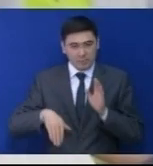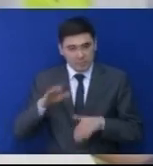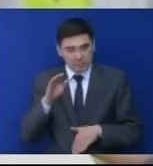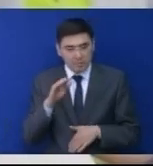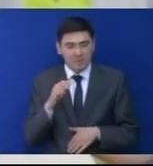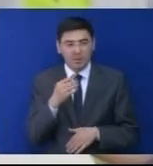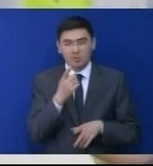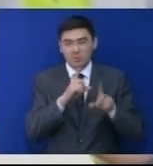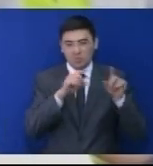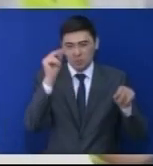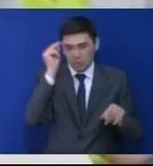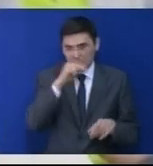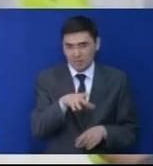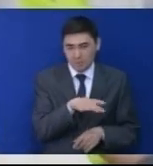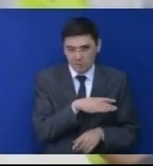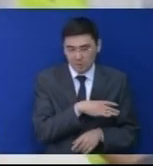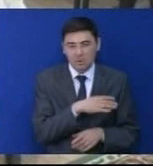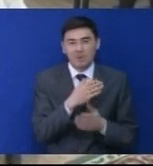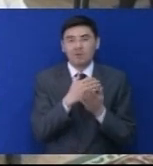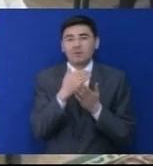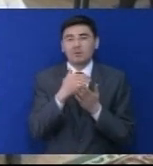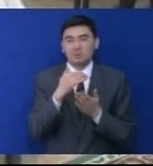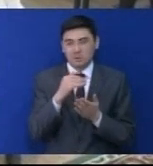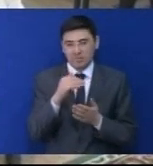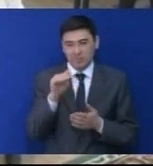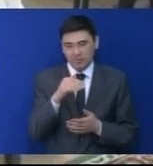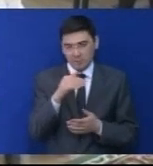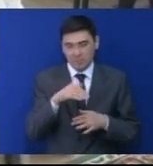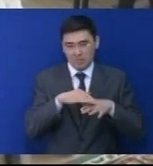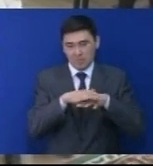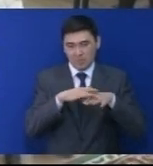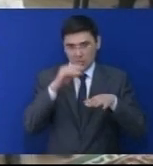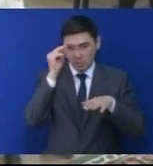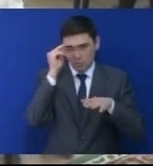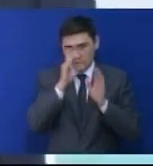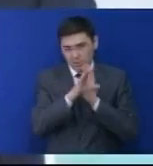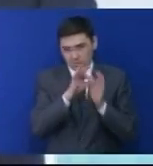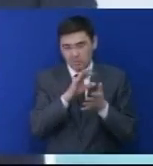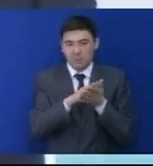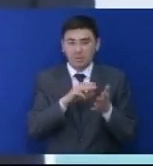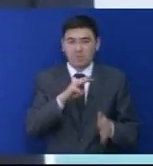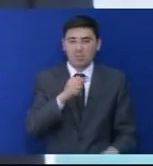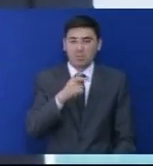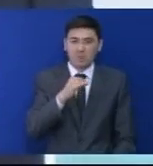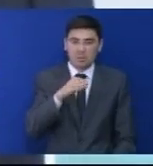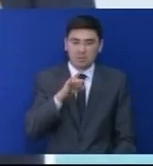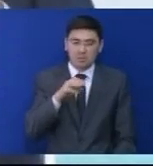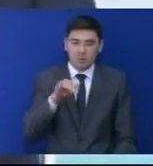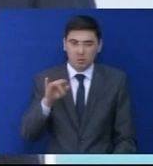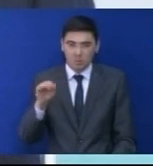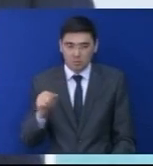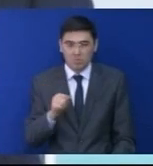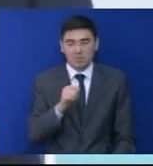мектептің бірінде оқыған ол жергілікті жоғарғы оқу орнының физика-математика факультетін тәмамдап, магистратура мен аспирантураны